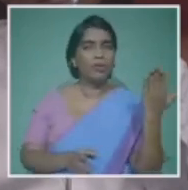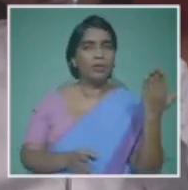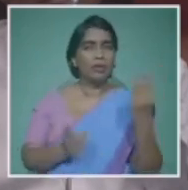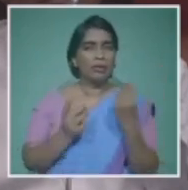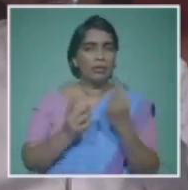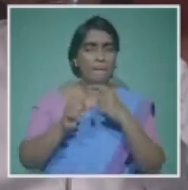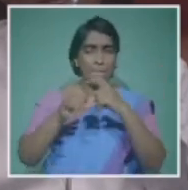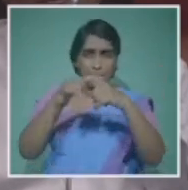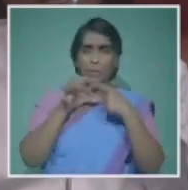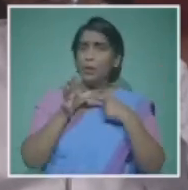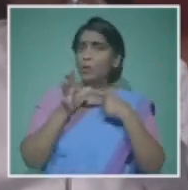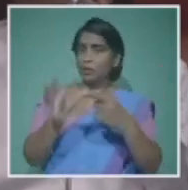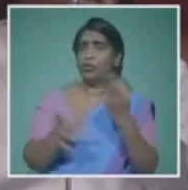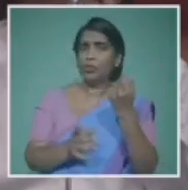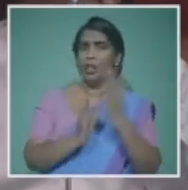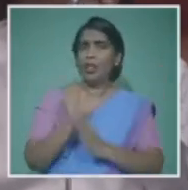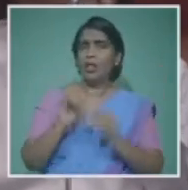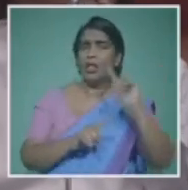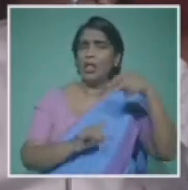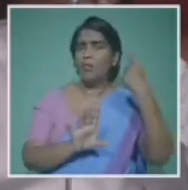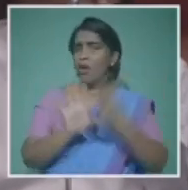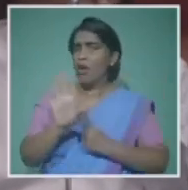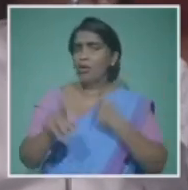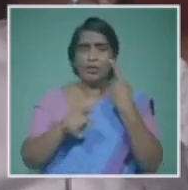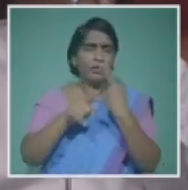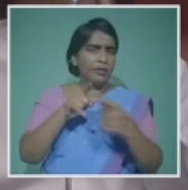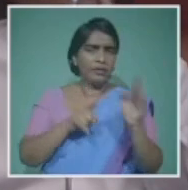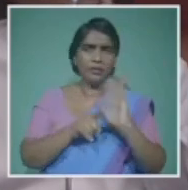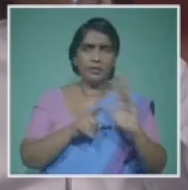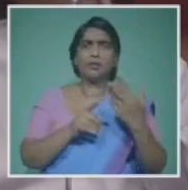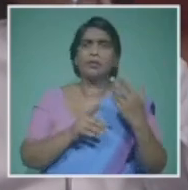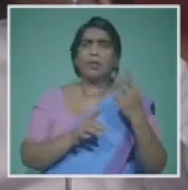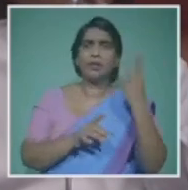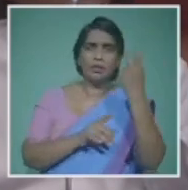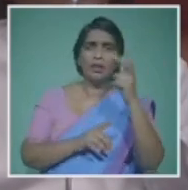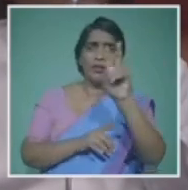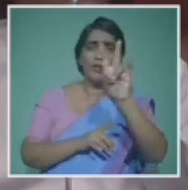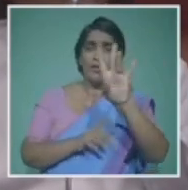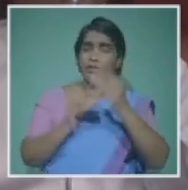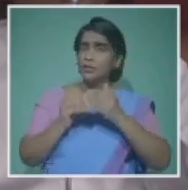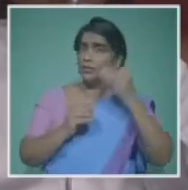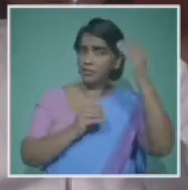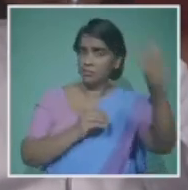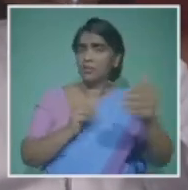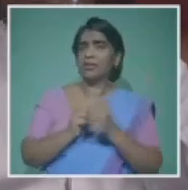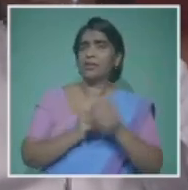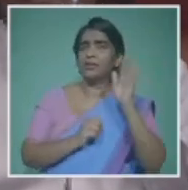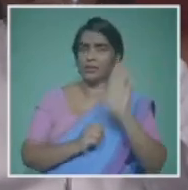දිවාගති එන්න ඕන මේක මේක ලබන අවුරුද්දට විතරක් නෙමෙයි කරු කතා නැගේ තුමනි 2025 වෙනකම් මේක උඩෝ